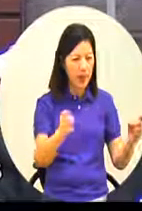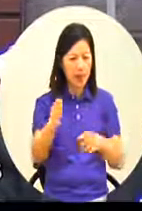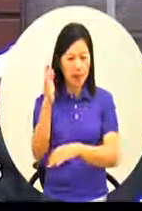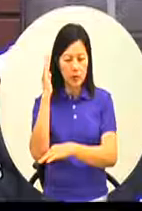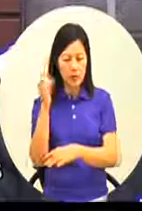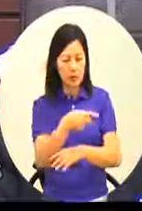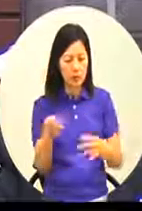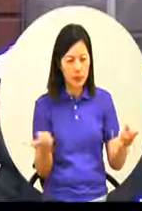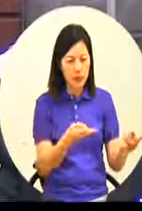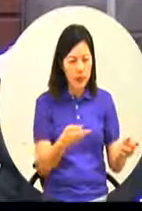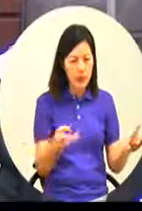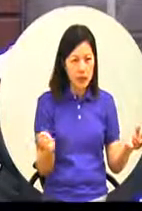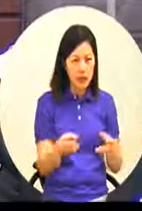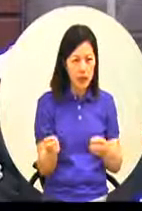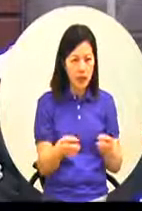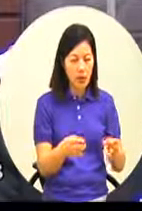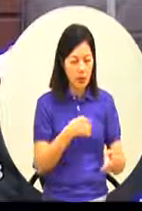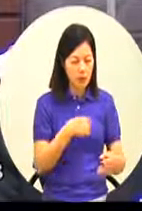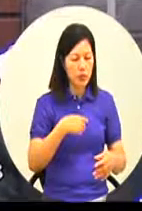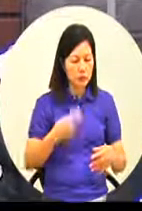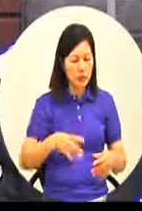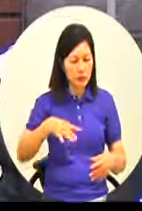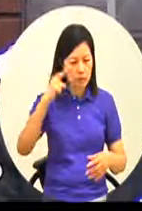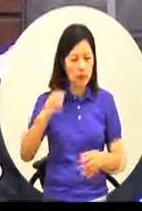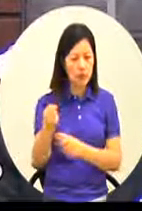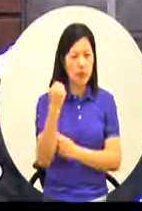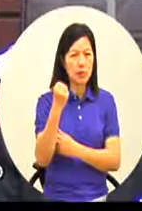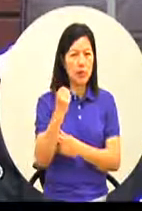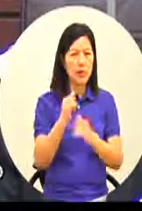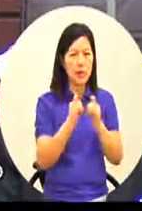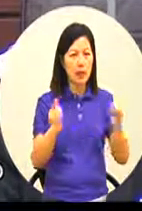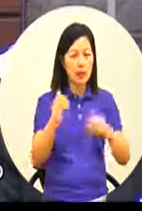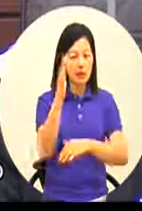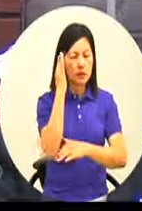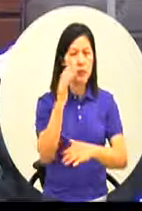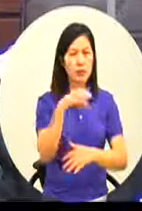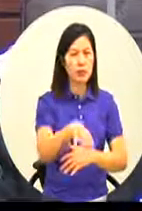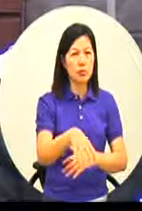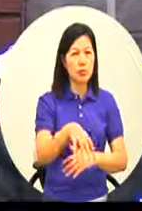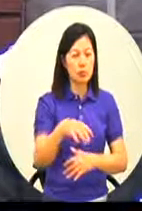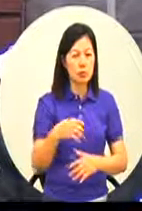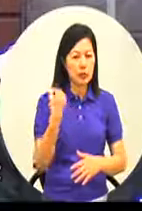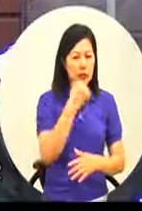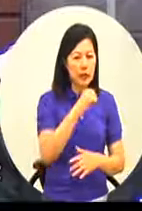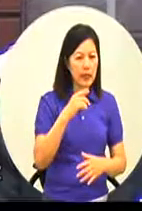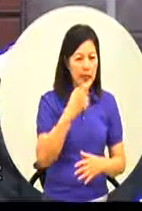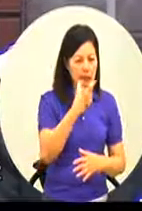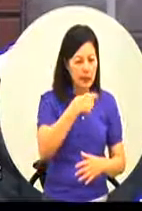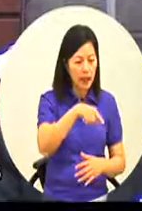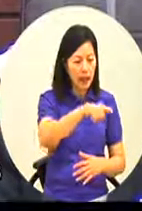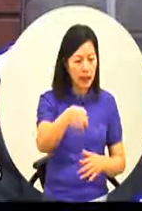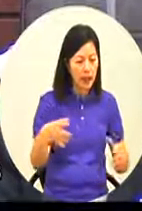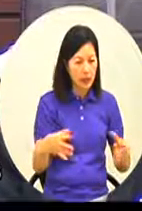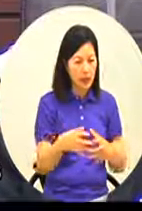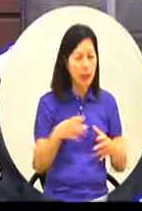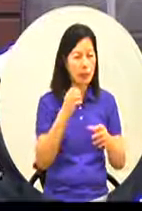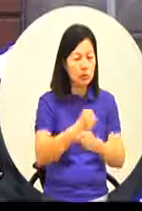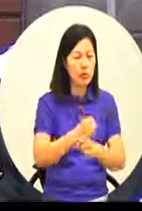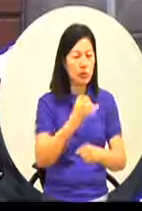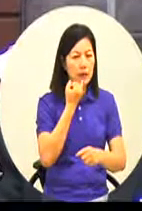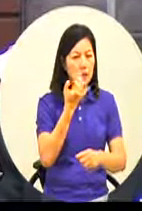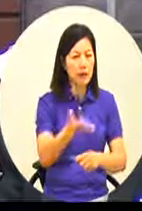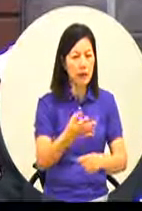先呐、啊。我来鼓励一下啦，我来喊民政局跟台糖吼、哦，看能不能共同合作啦。不管可能讲维护管理，